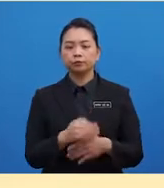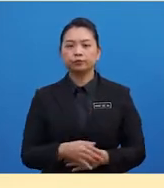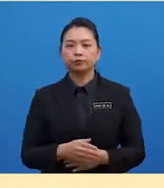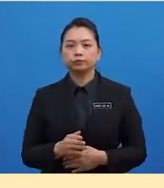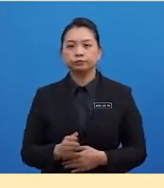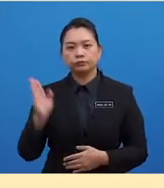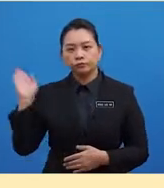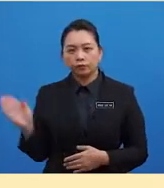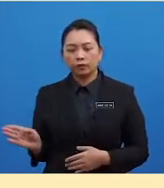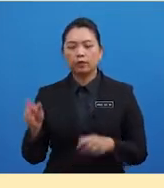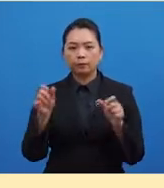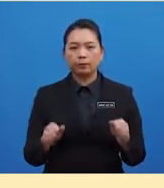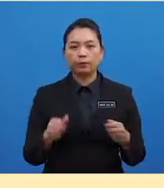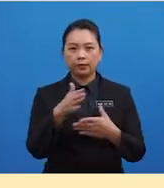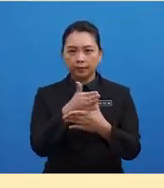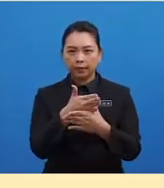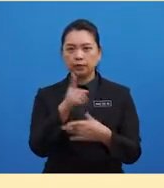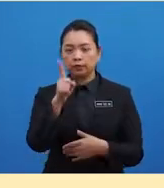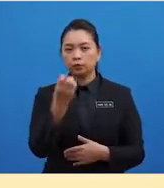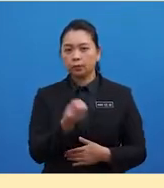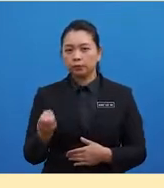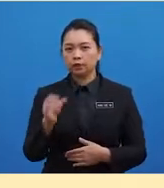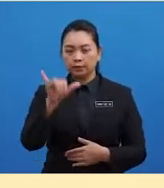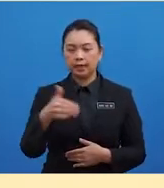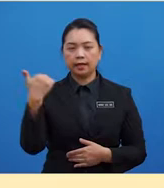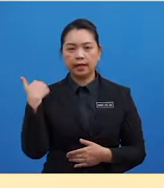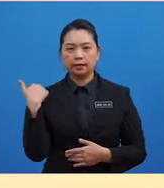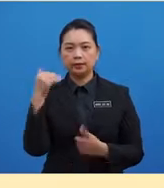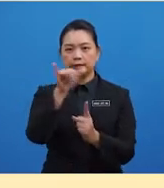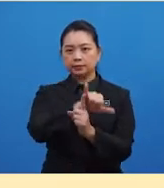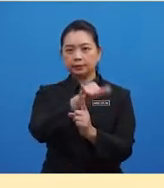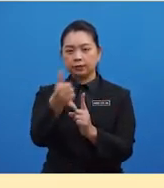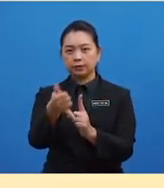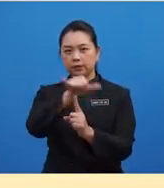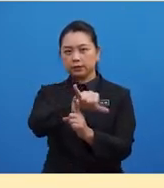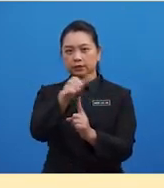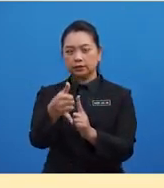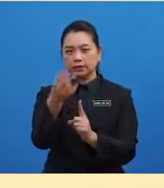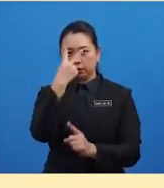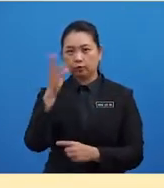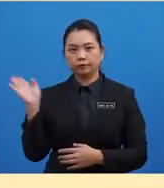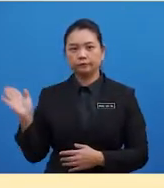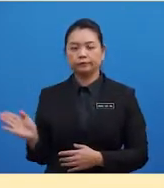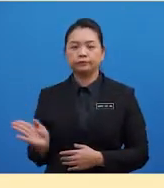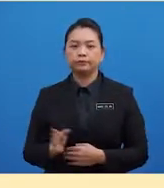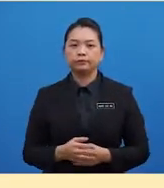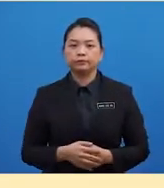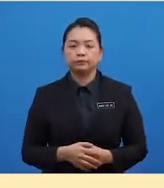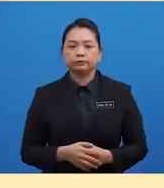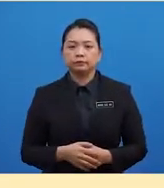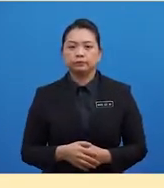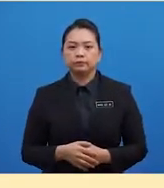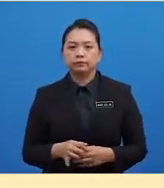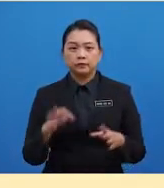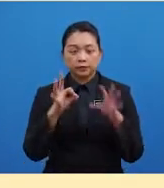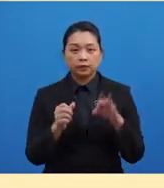Anda boleh membahagikan sesuatu objek yang mempunyai simetri ke dalam keratan-keratan yang serupa.